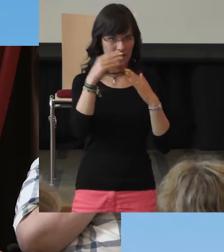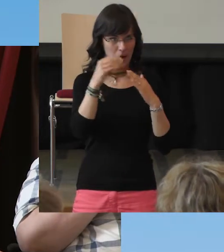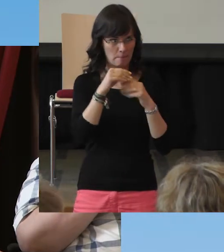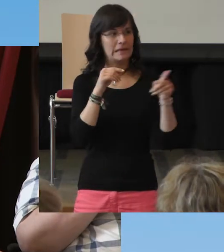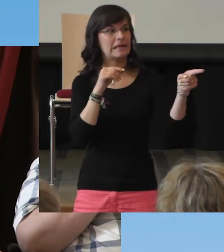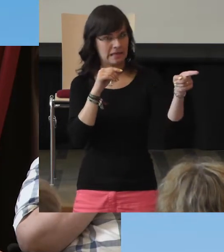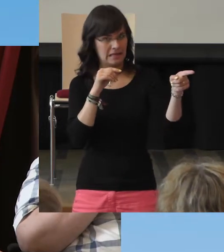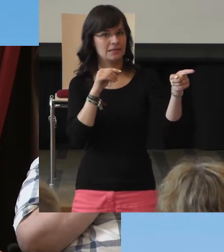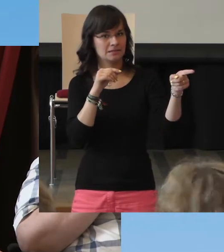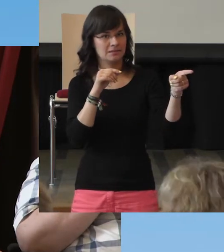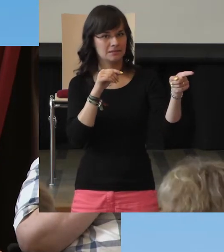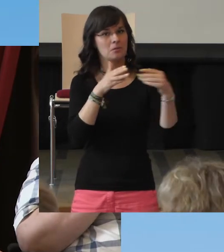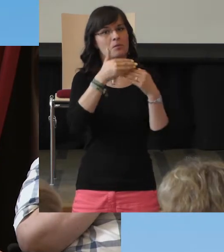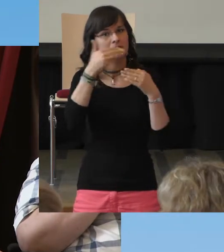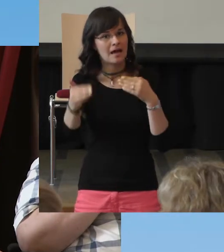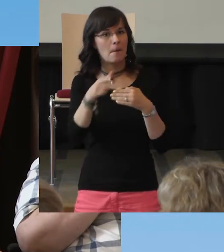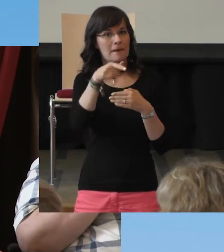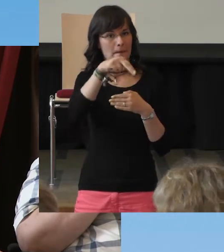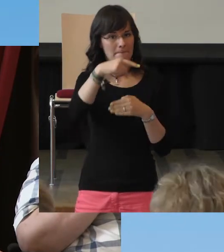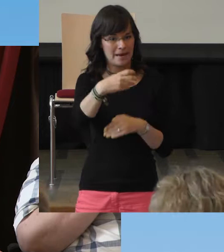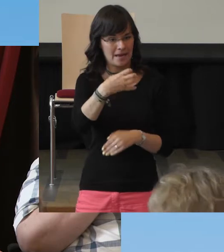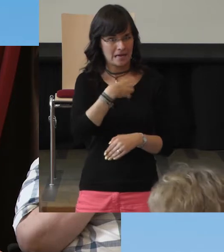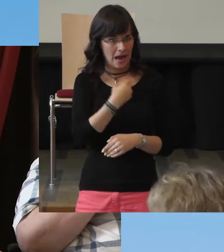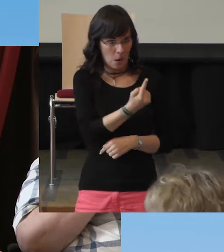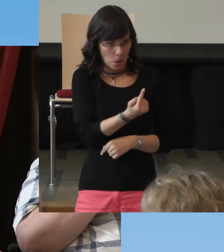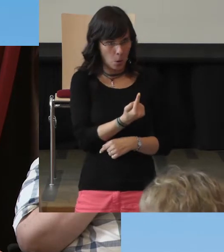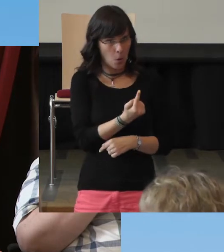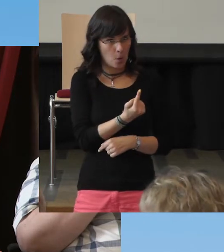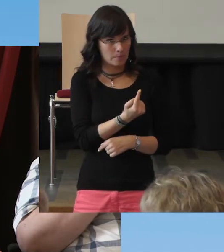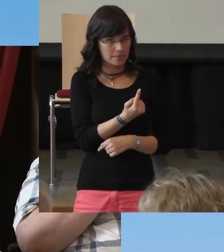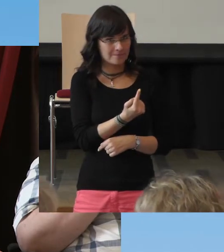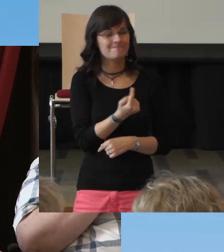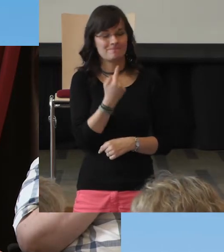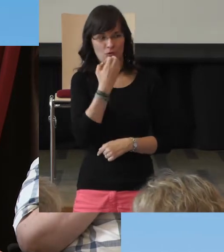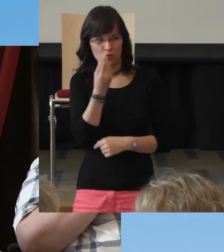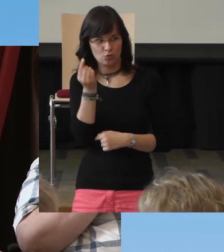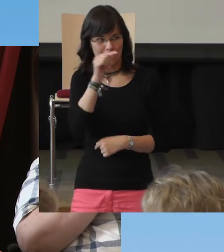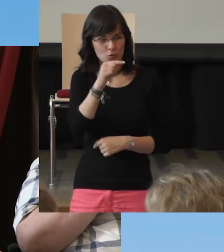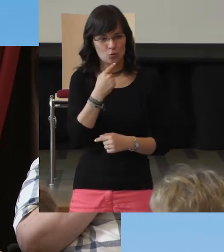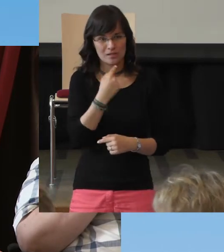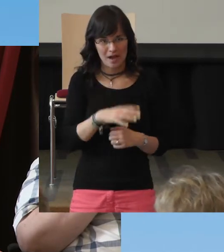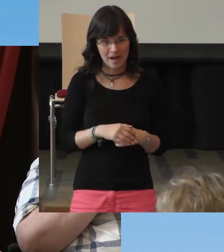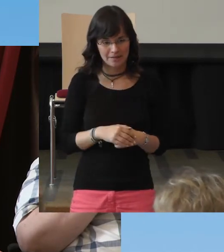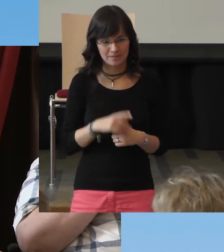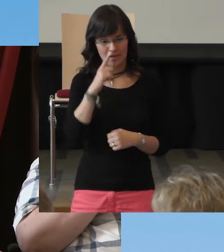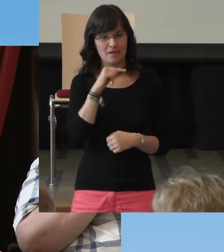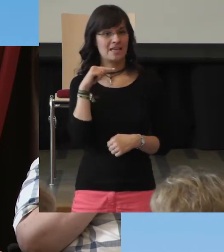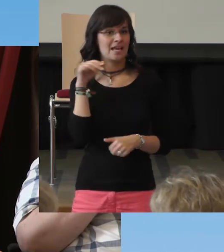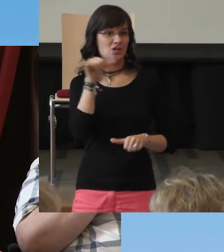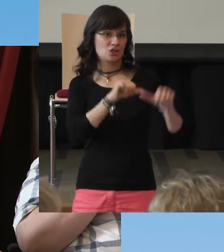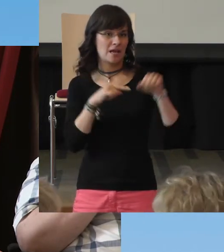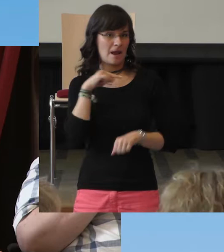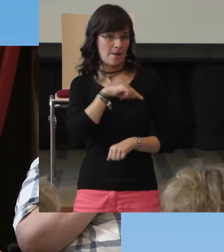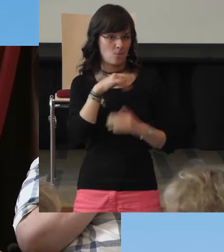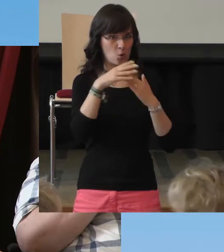Beispiel hat das angesprochen da ist etwas zu erwähnen nach einer Chemotherapie bitte die